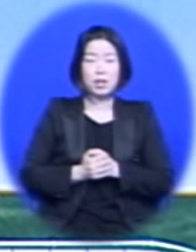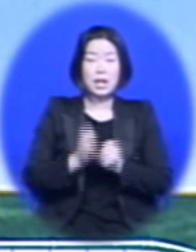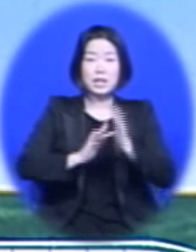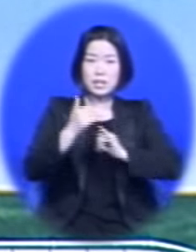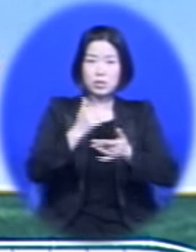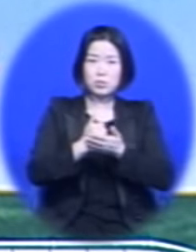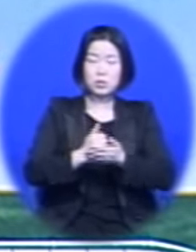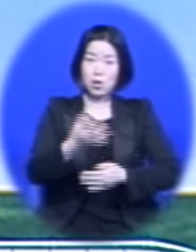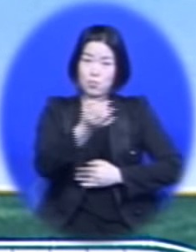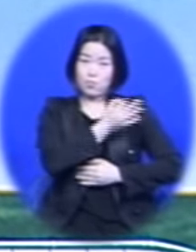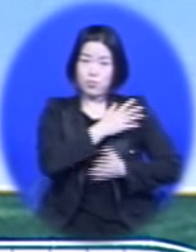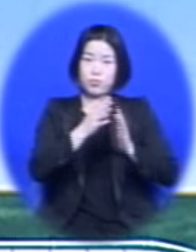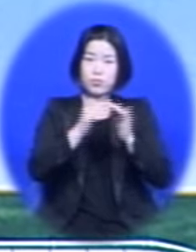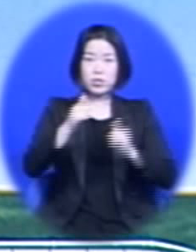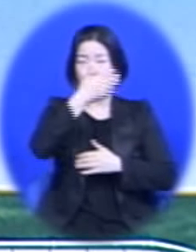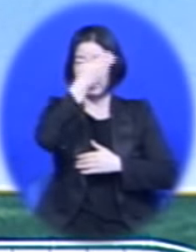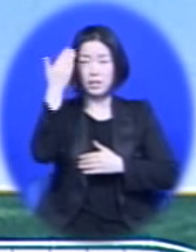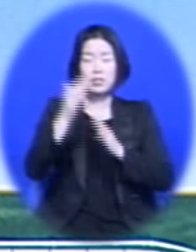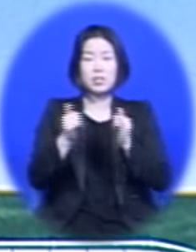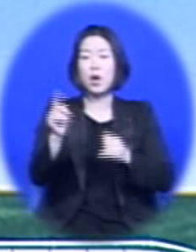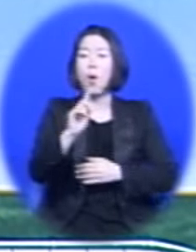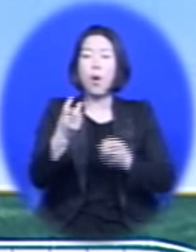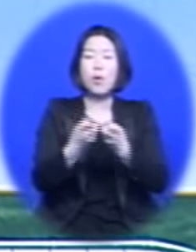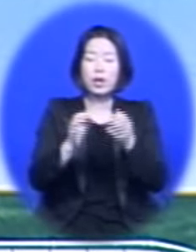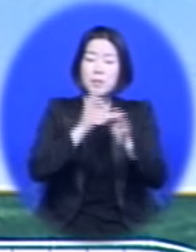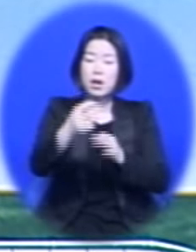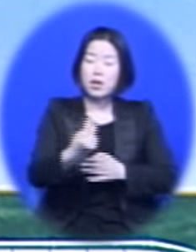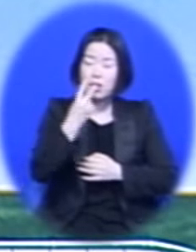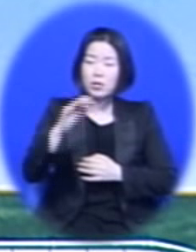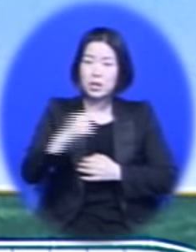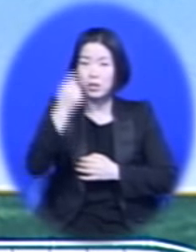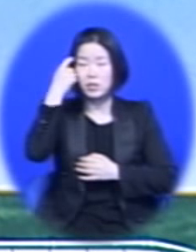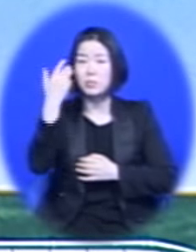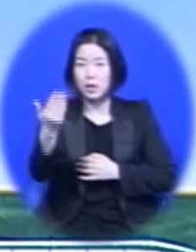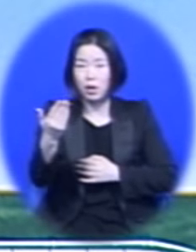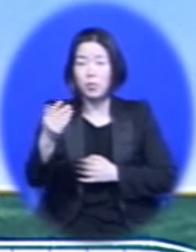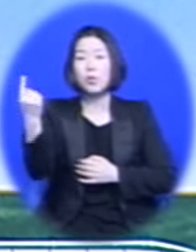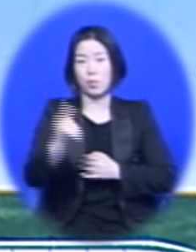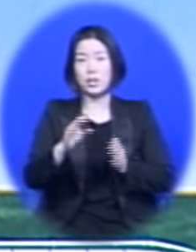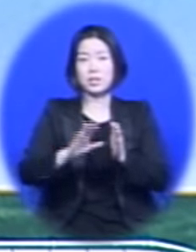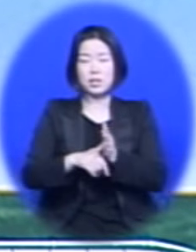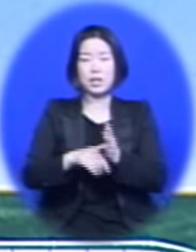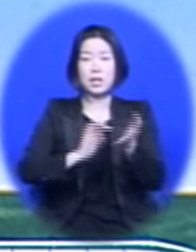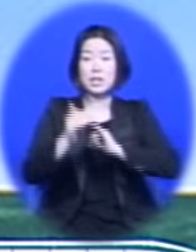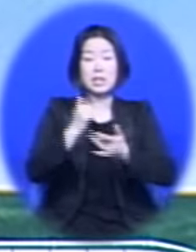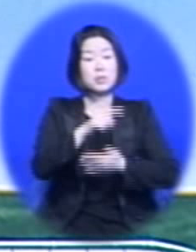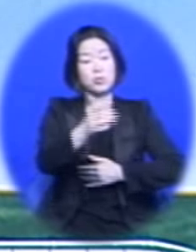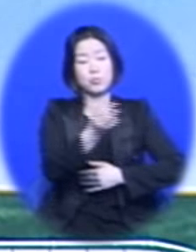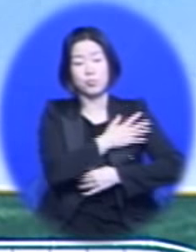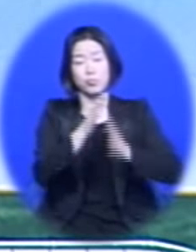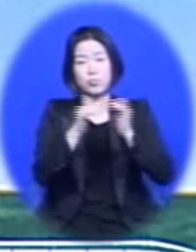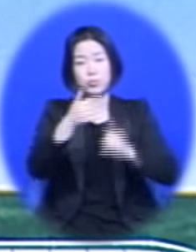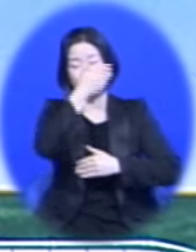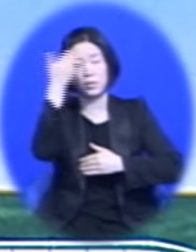예수님은 부자 청년이 어떻게 하면 영생을 얻으리까? 라고 예수님에게 왔을 때 예수님은 그 부자 청년에게